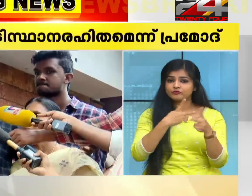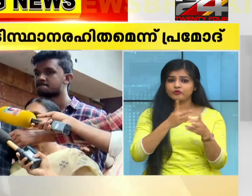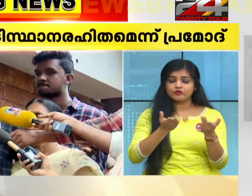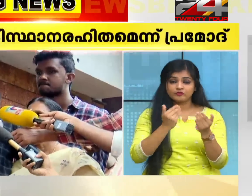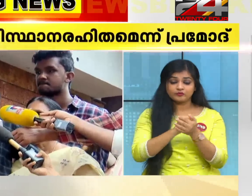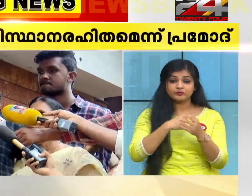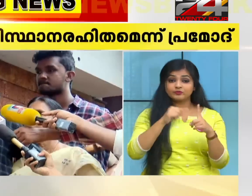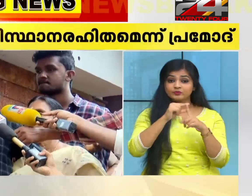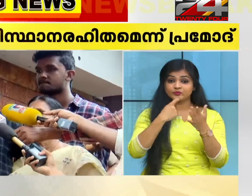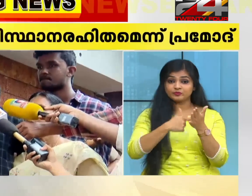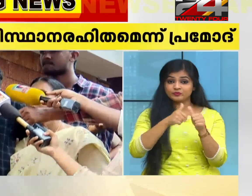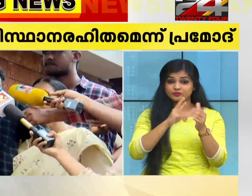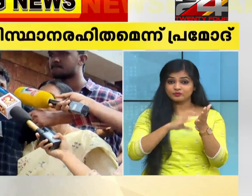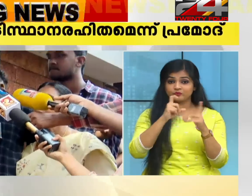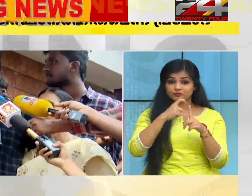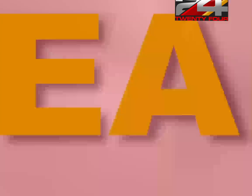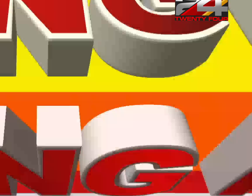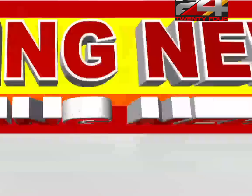മനുഷ്യൻ റെഡിയാണ്.